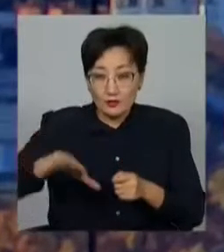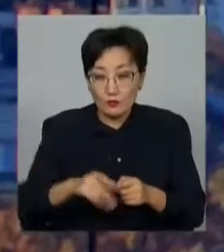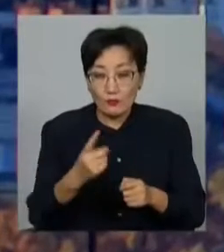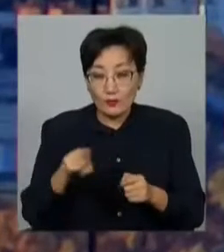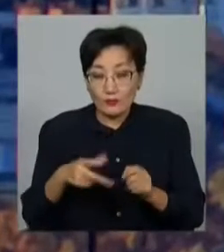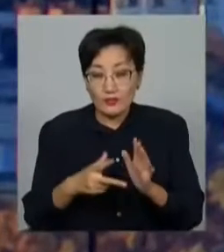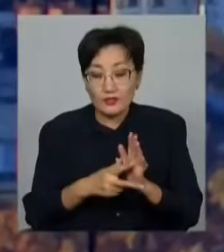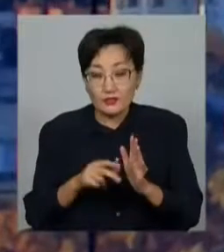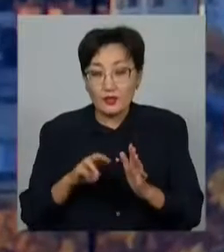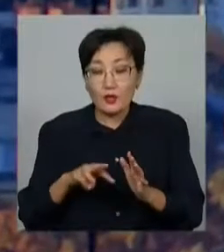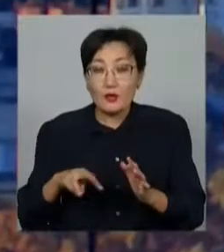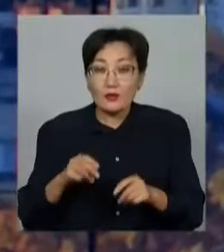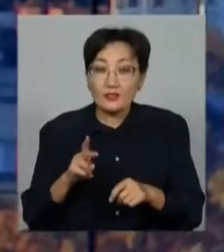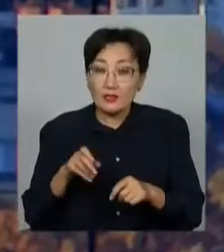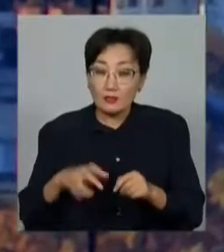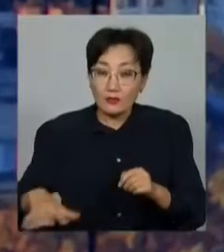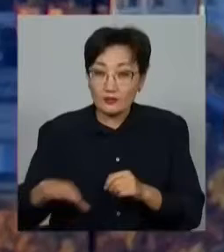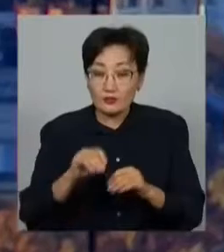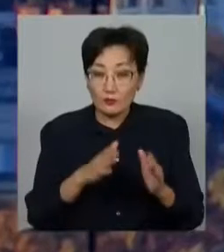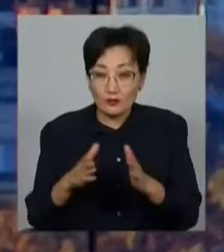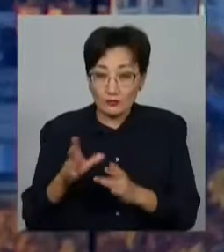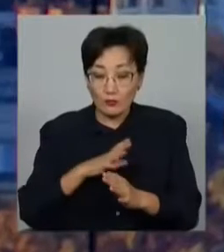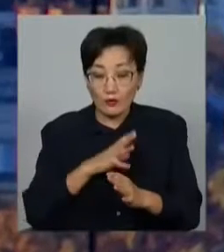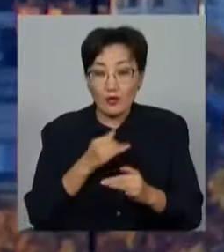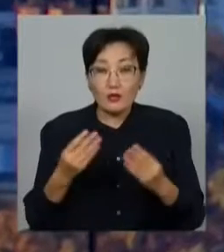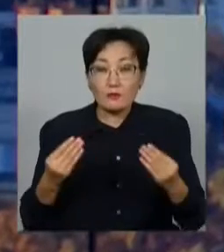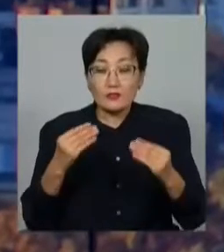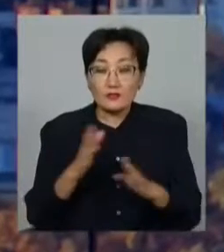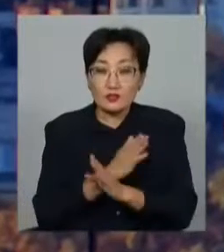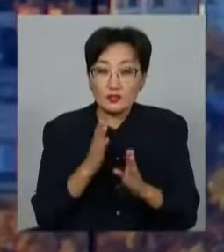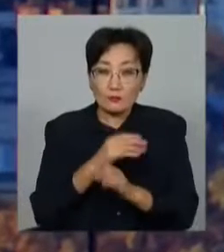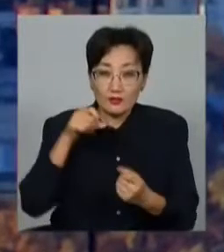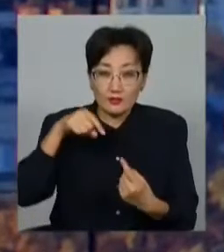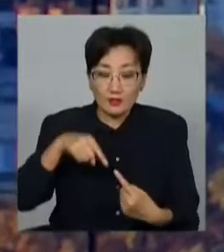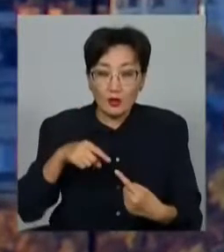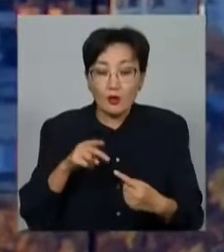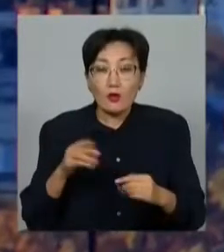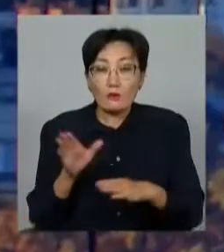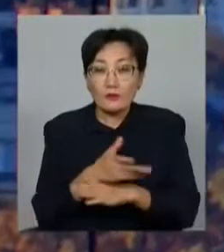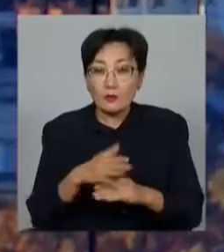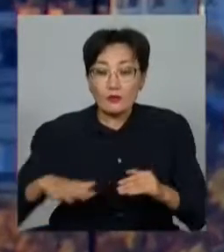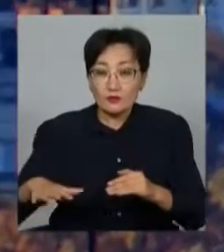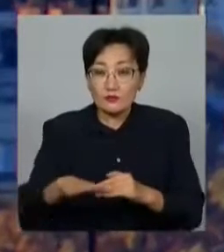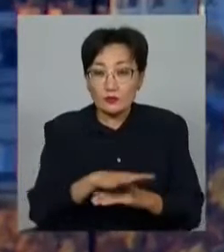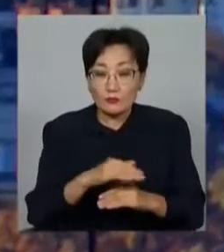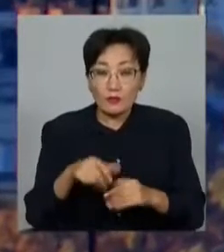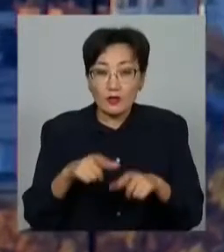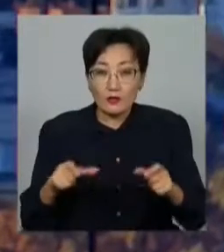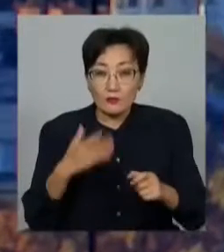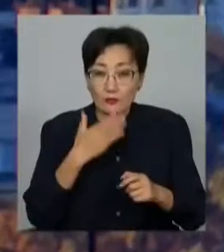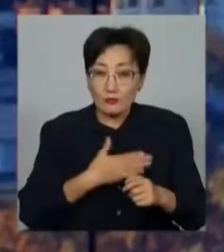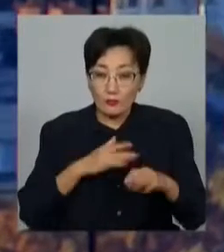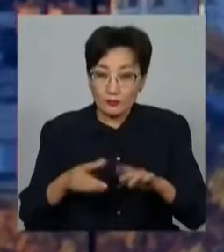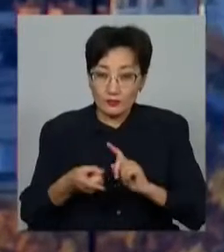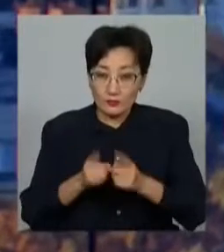1,8 шақырым аумағын ретке келтірді. Қазір мегаполис орталығында әсем табиғатпен үйлесім тапқан променад алматылықтардың ең сүйікті орнына айналып